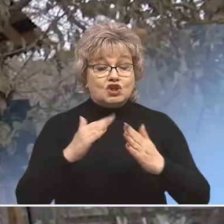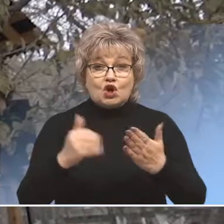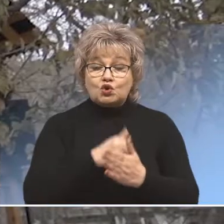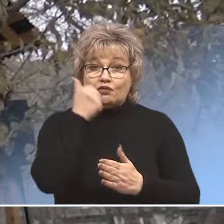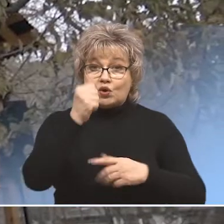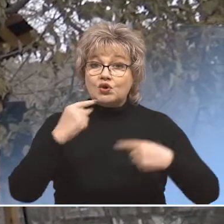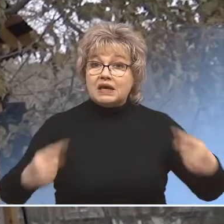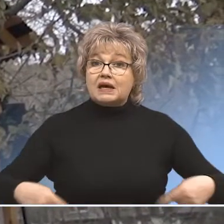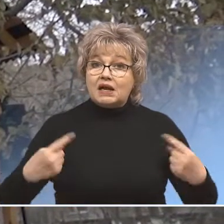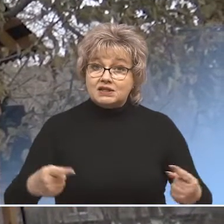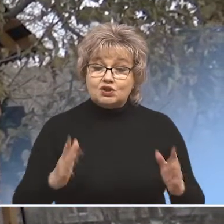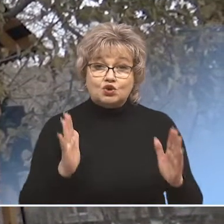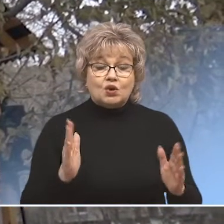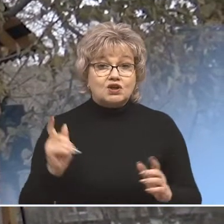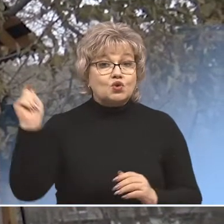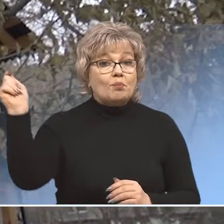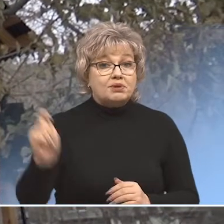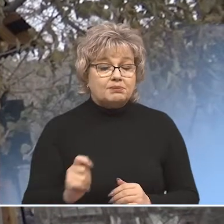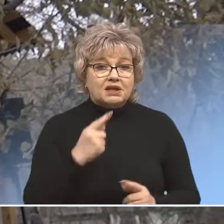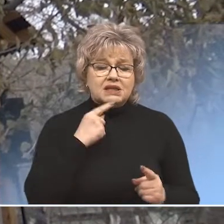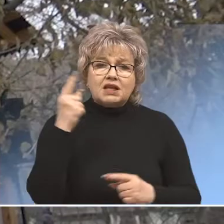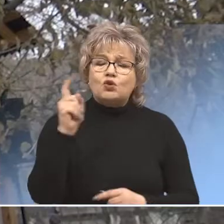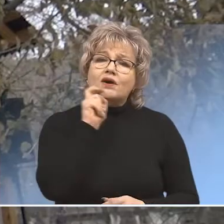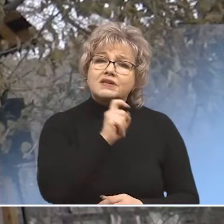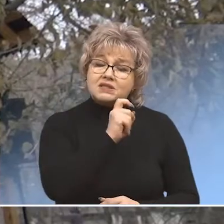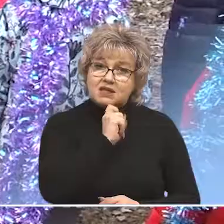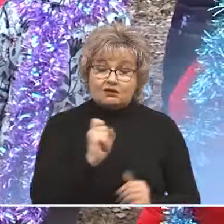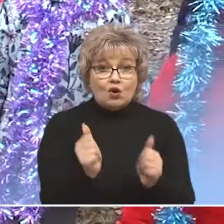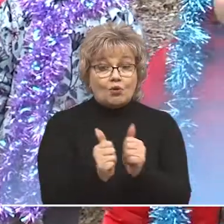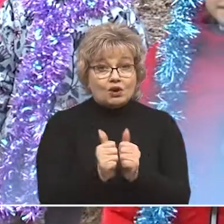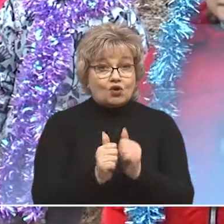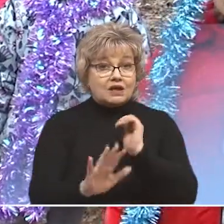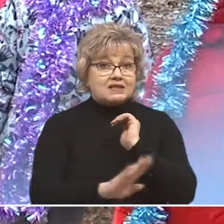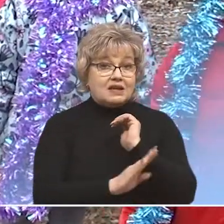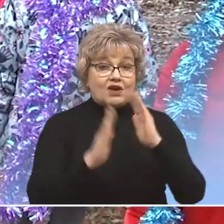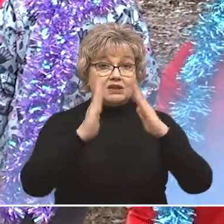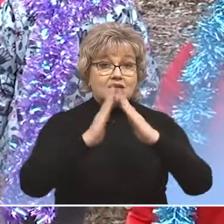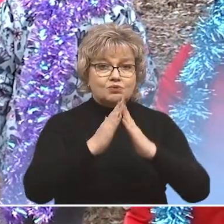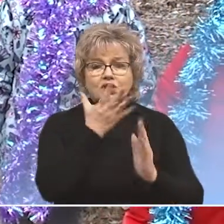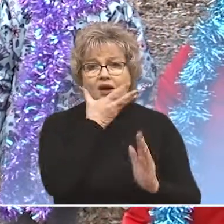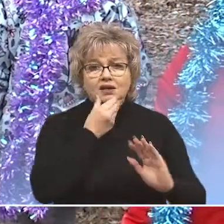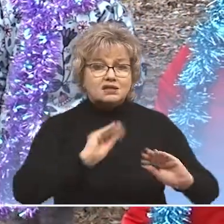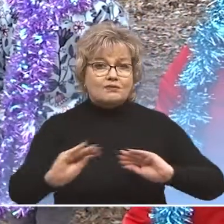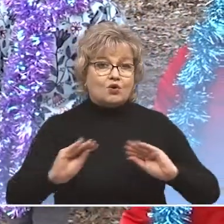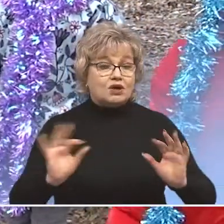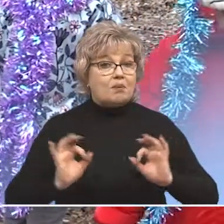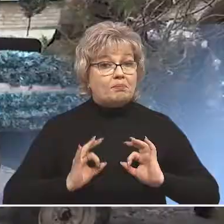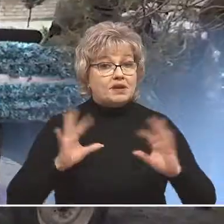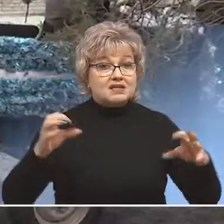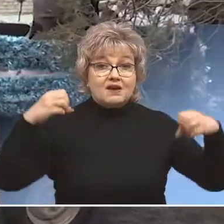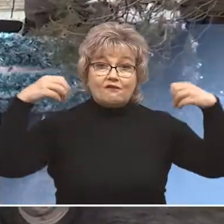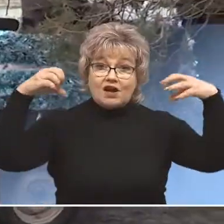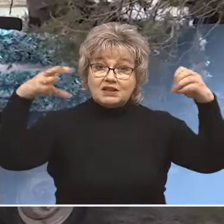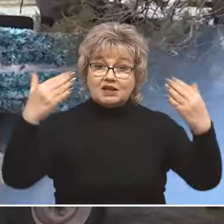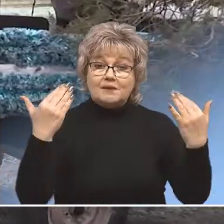новогодней колеснице, словно только что прибыли из далекого севера. У порога деревянной избушки, красиво украшенной